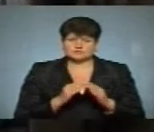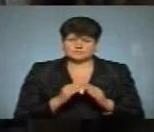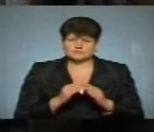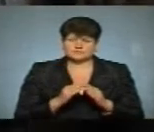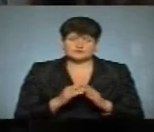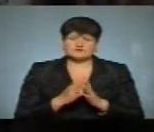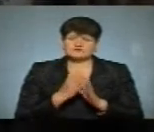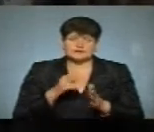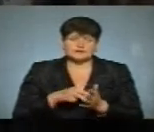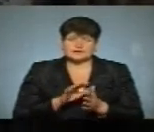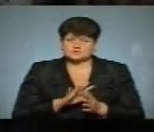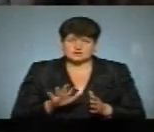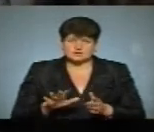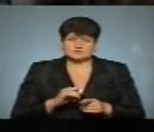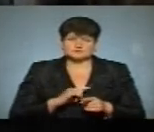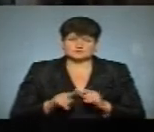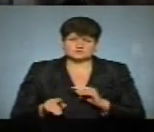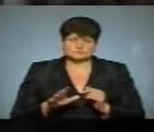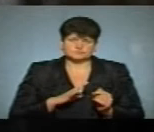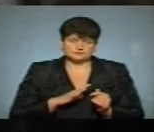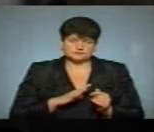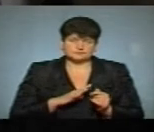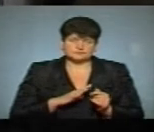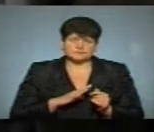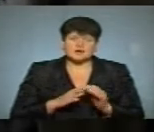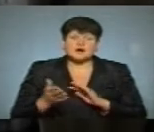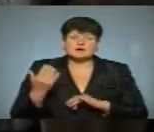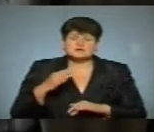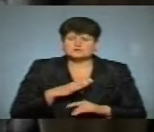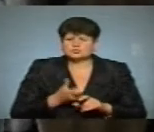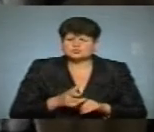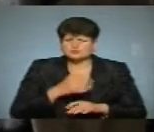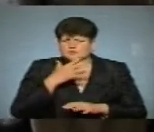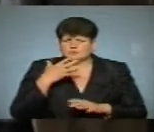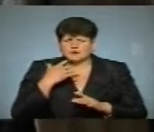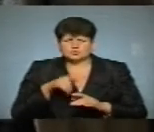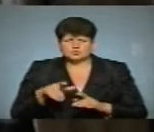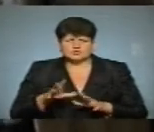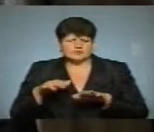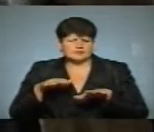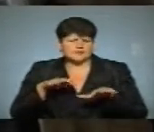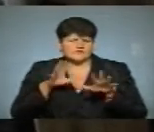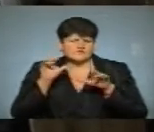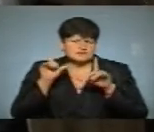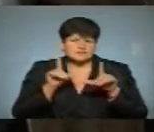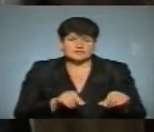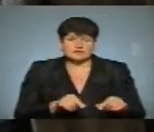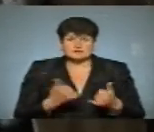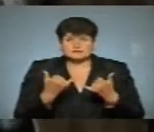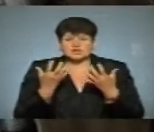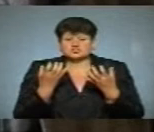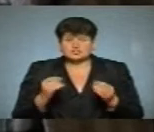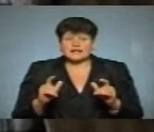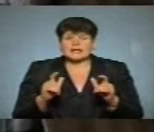дитина стояла, як було швидше. А раніше було дуже багато людей, всі їхали. Ну, зараз ще